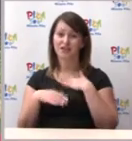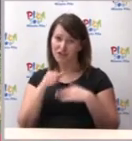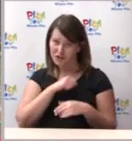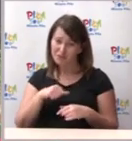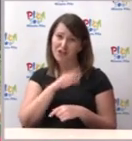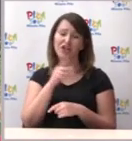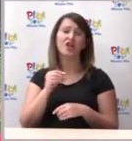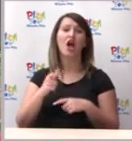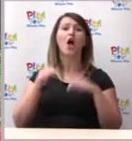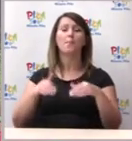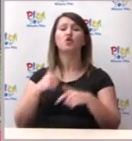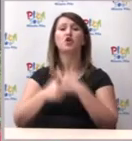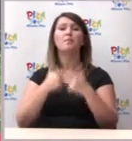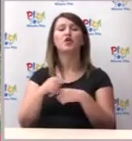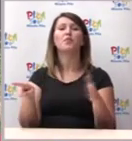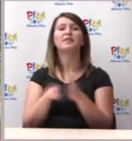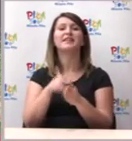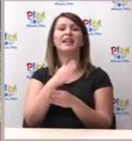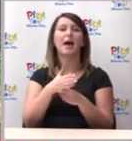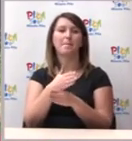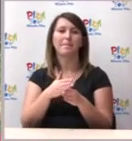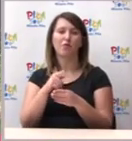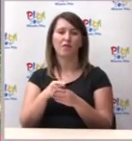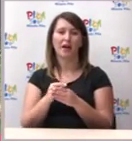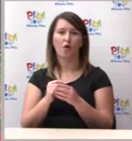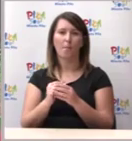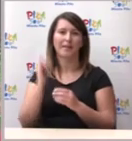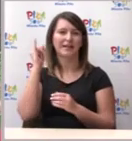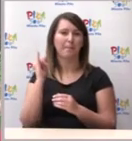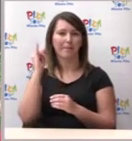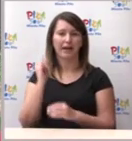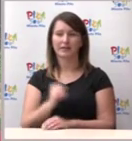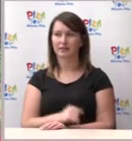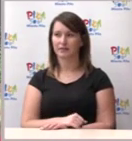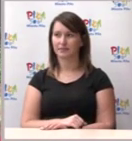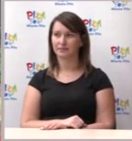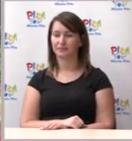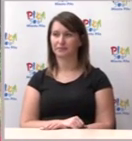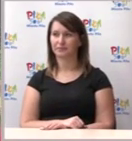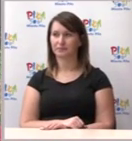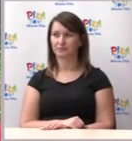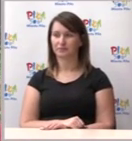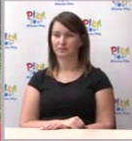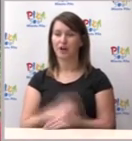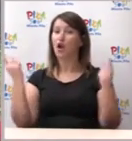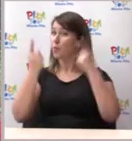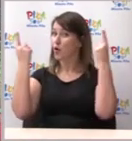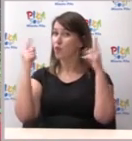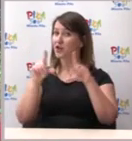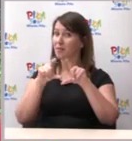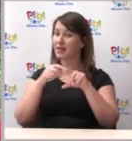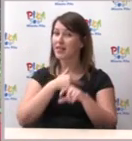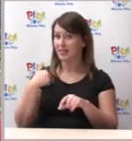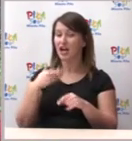Piły, bo to oprócz biegania zdrowego stylu życia, promowania zdrowego stylu życia, to też promujemy Piłę, bo w tym